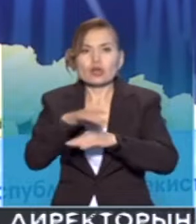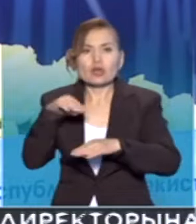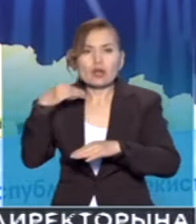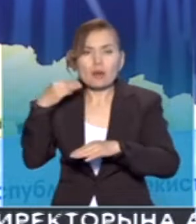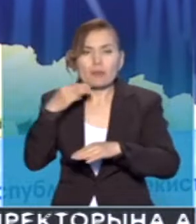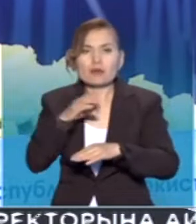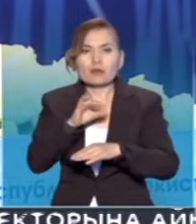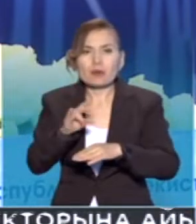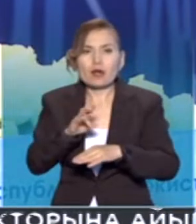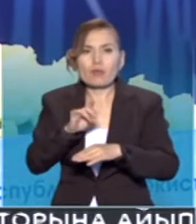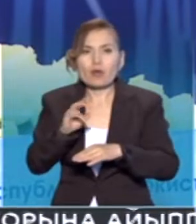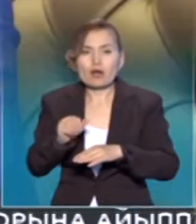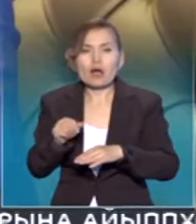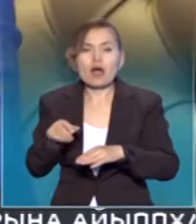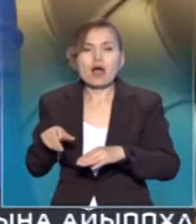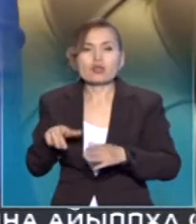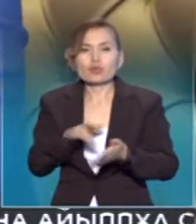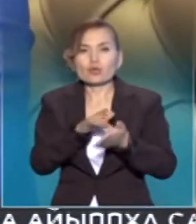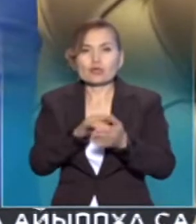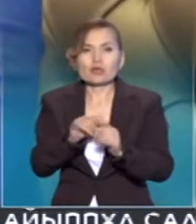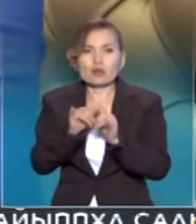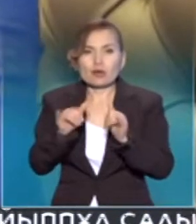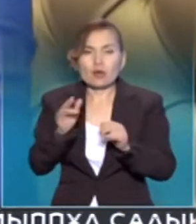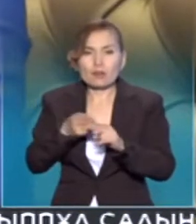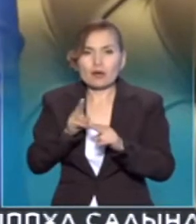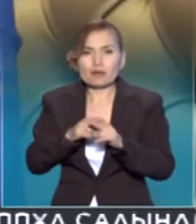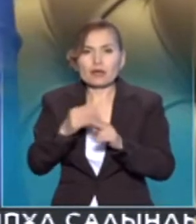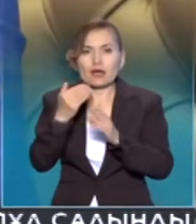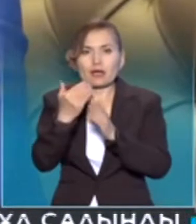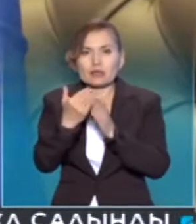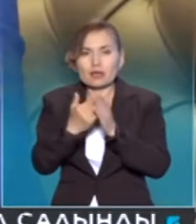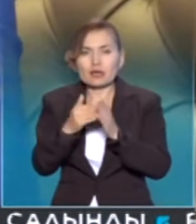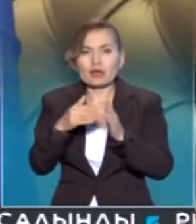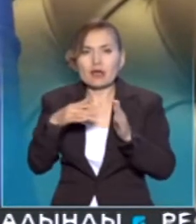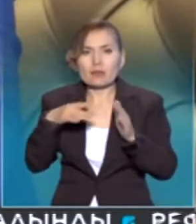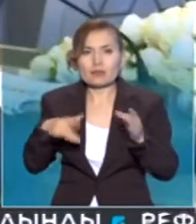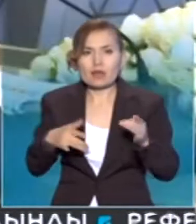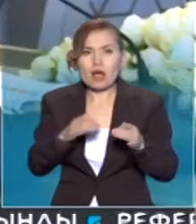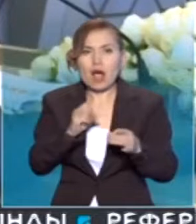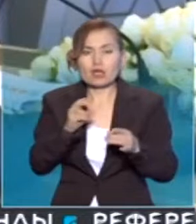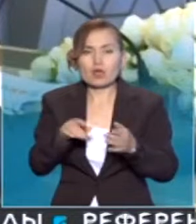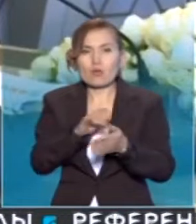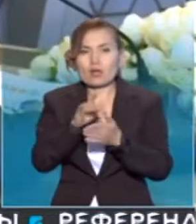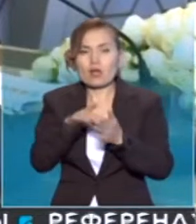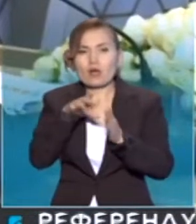Бұхара бағытындағы туристік дәліздердің ауқымы кеңейеді. Тізімге Тараз бен Ақтау қосылуы бек мүмкін.